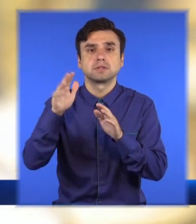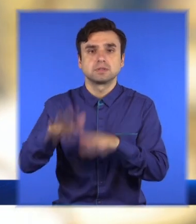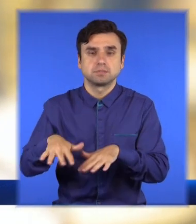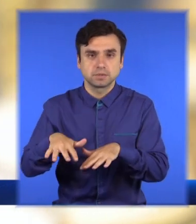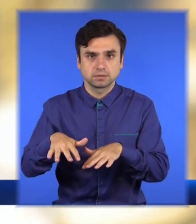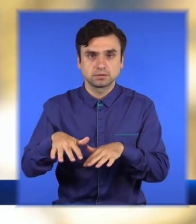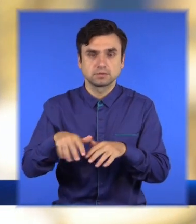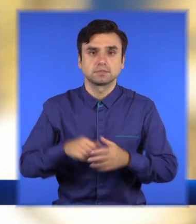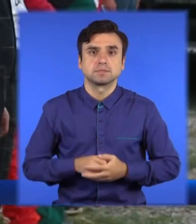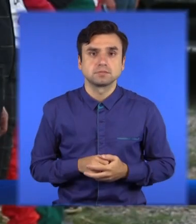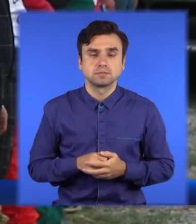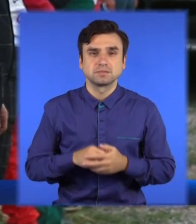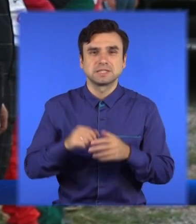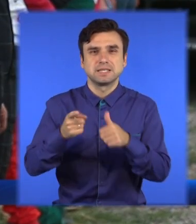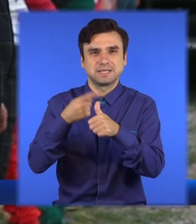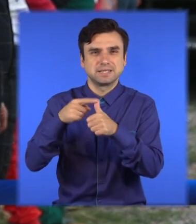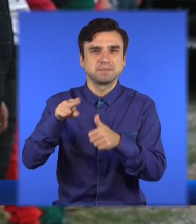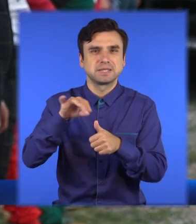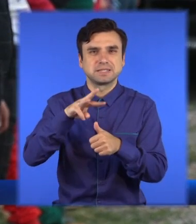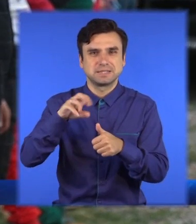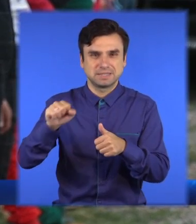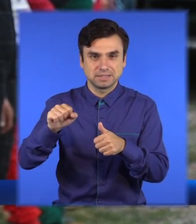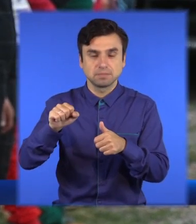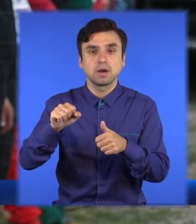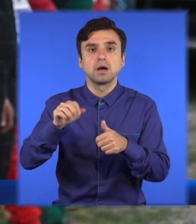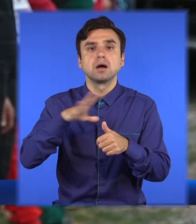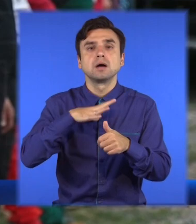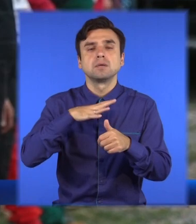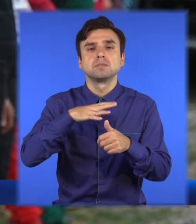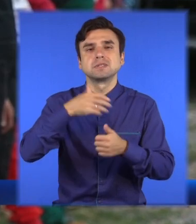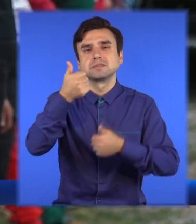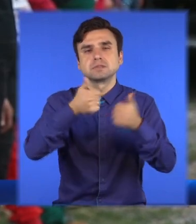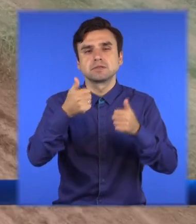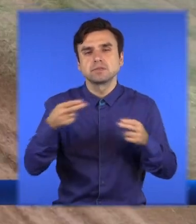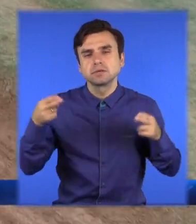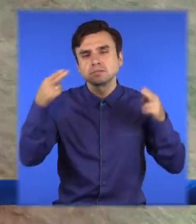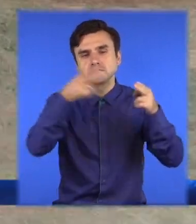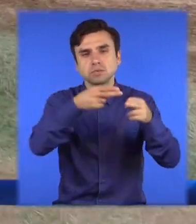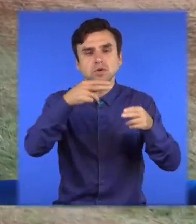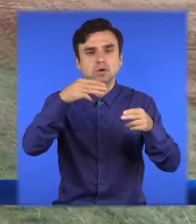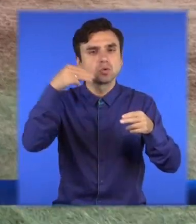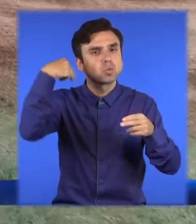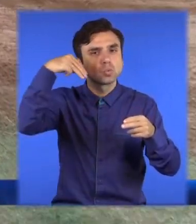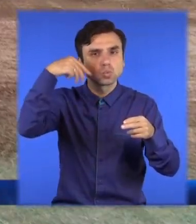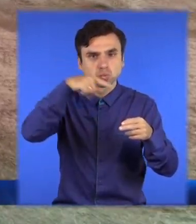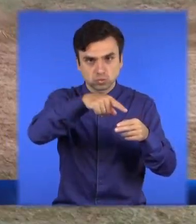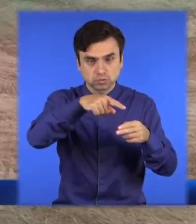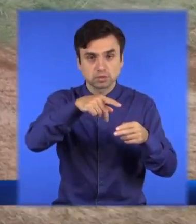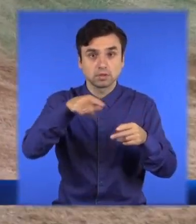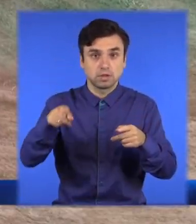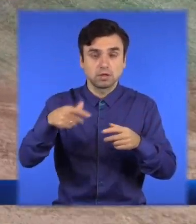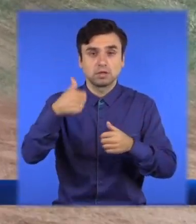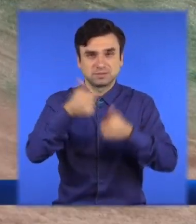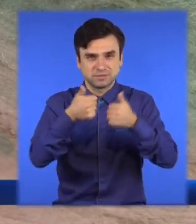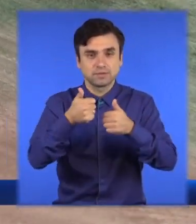і забрав головний кубок змагань. Але надовго водії розлучатися з екстремальним водінням не збираються, адже вже цієї осені вони виїдуть